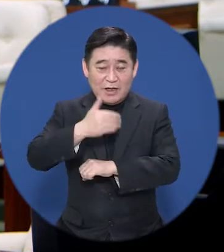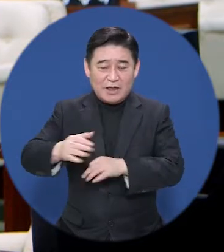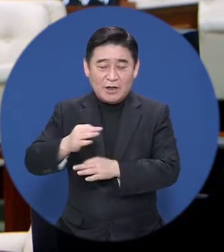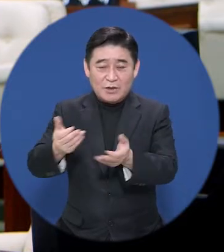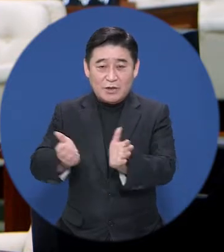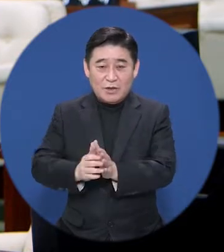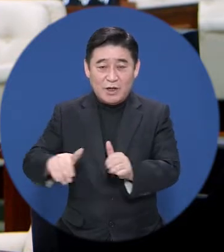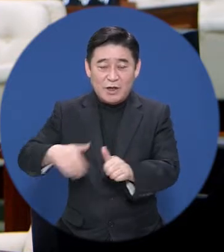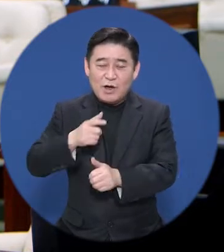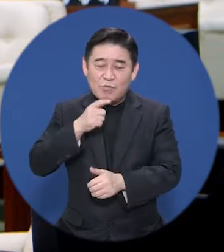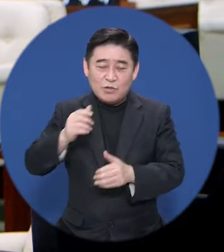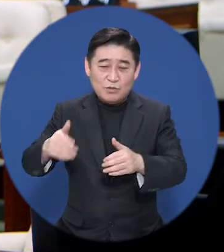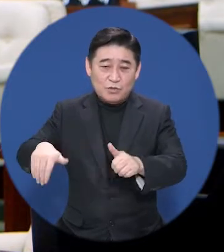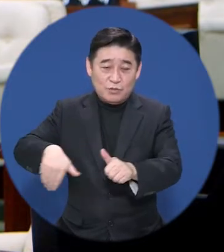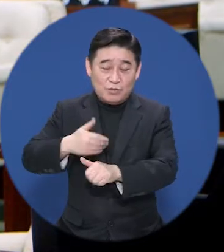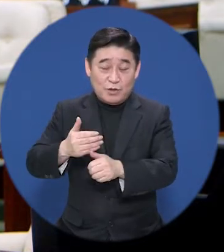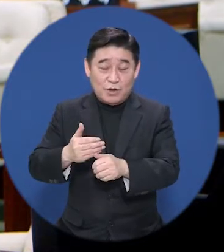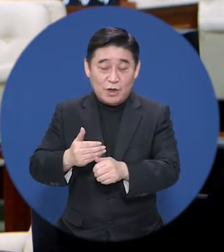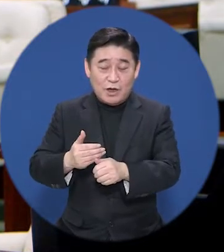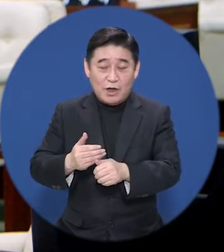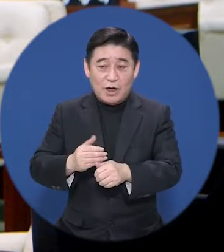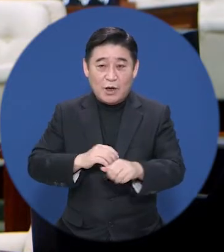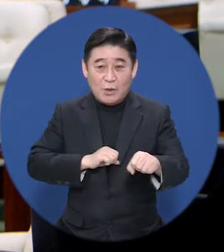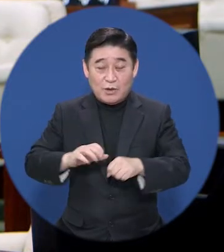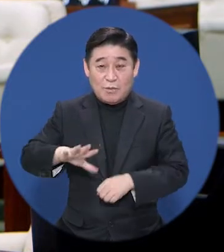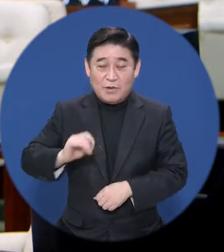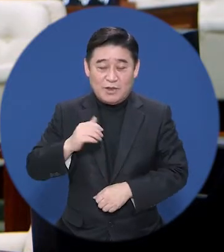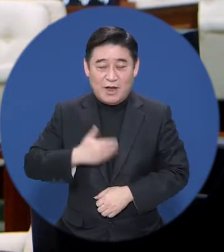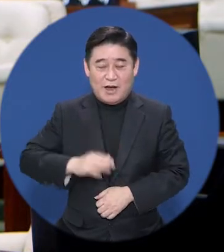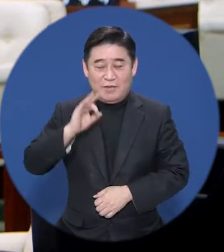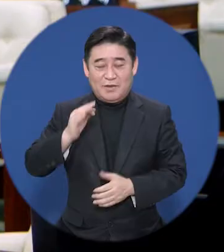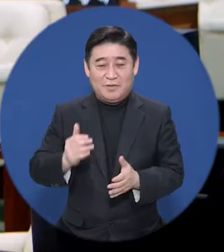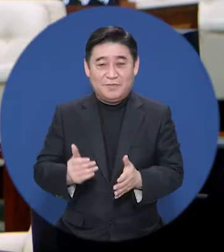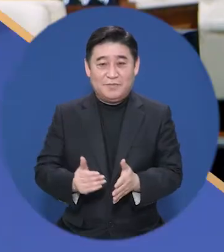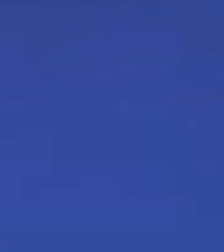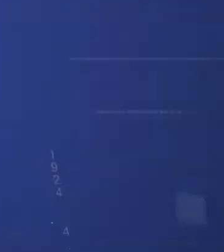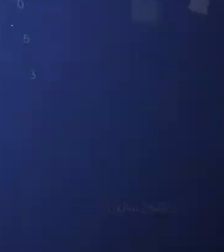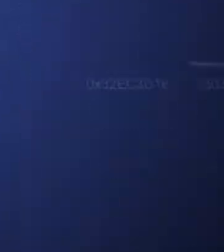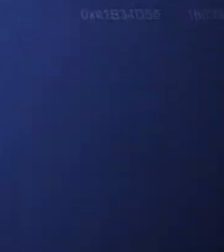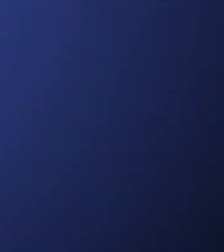기획경제위원회, 환경수자원위원회 소식부터 차례대로 살펴보겠습니다.